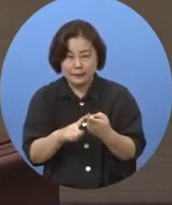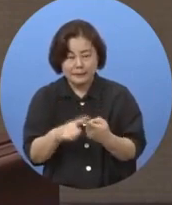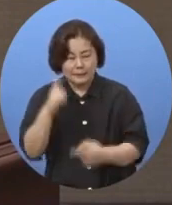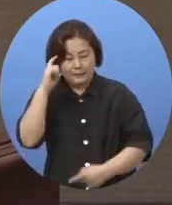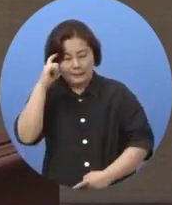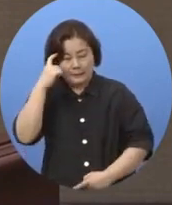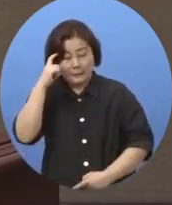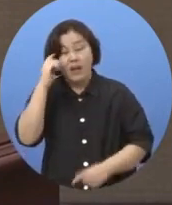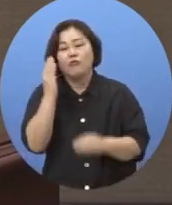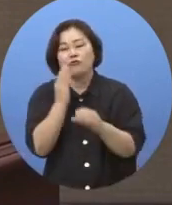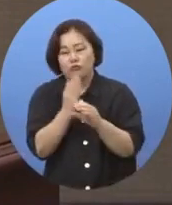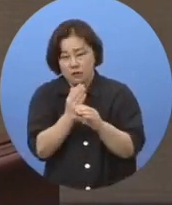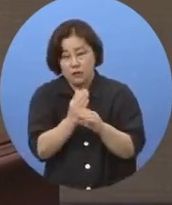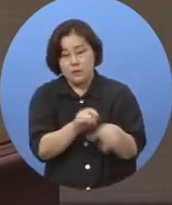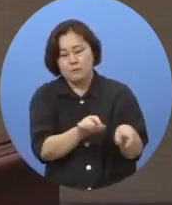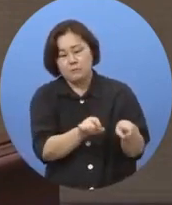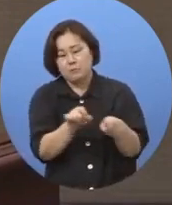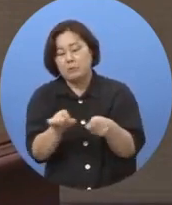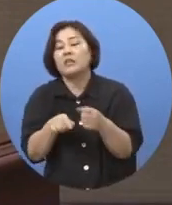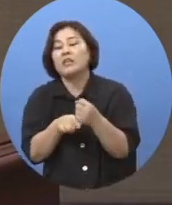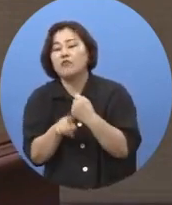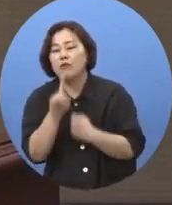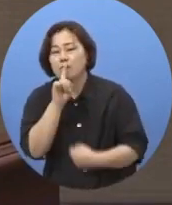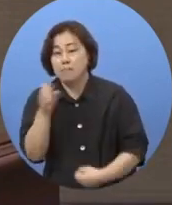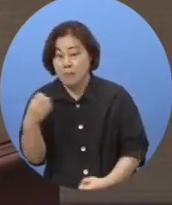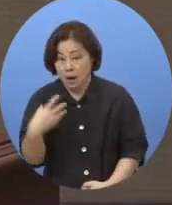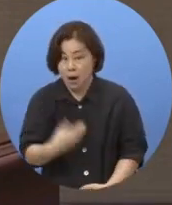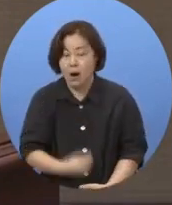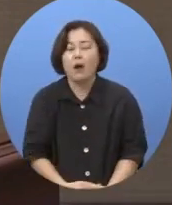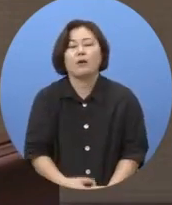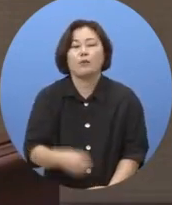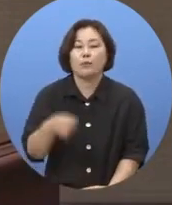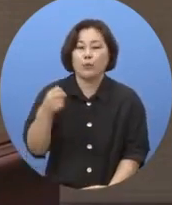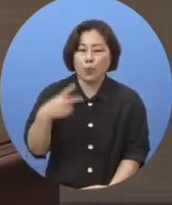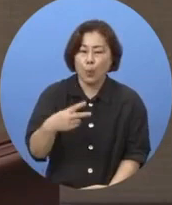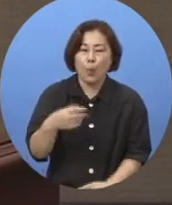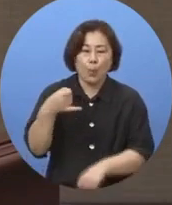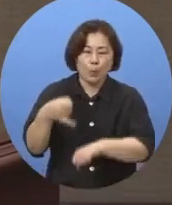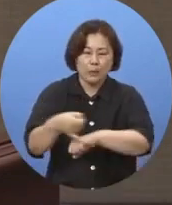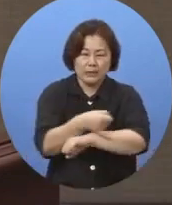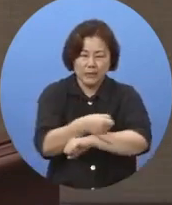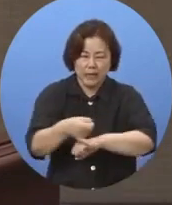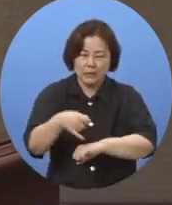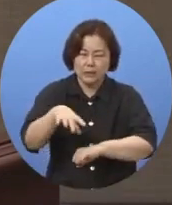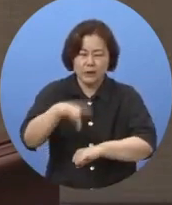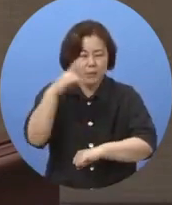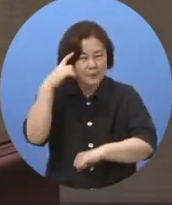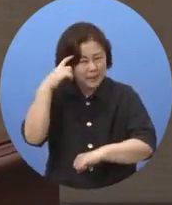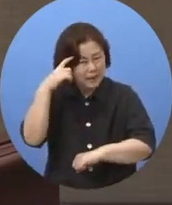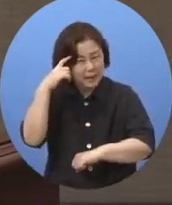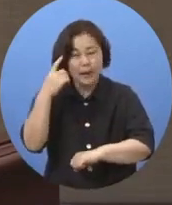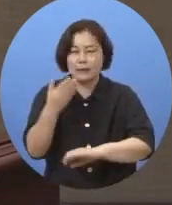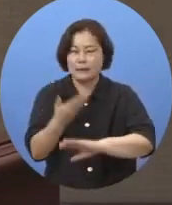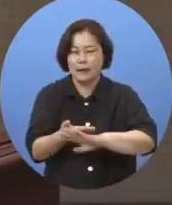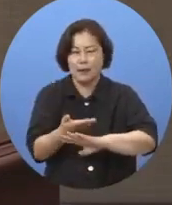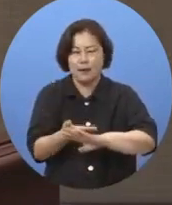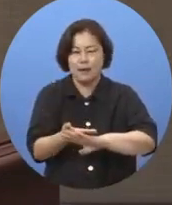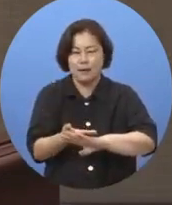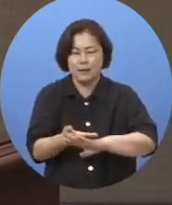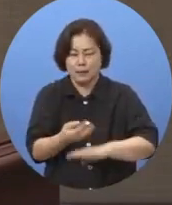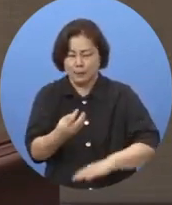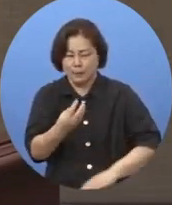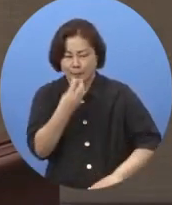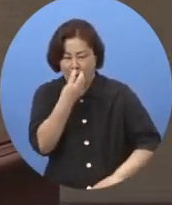신중을 기하고 있기 때문이고 두 번째 계획했던 디자인과 달리 고품질에